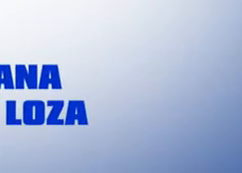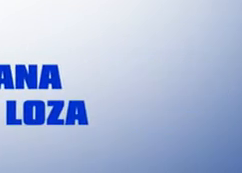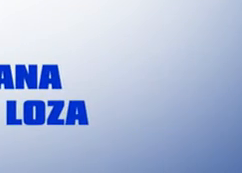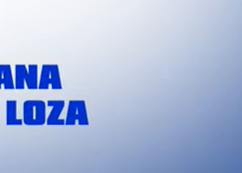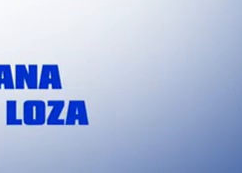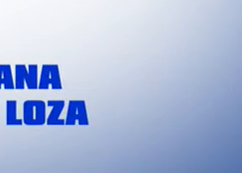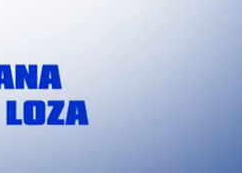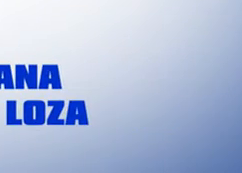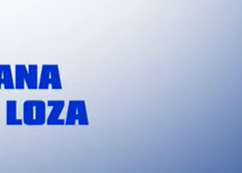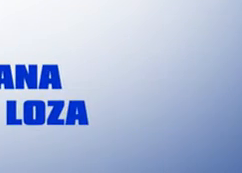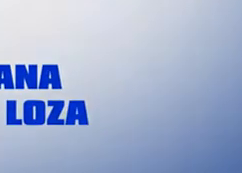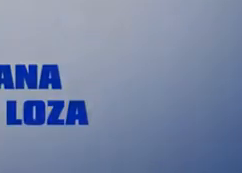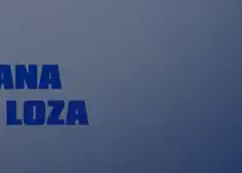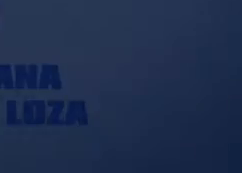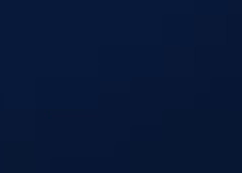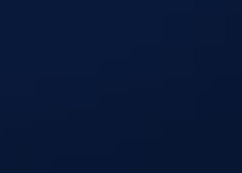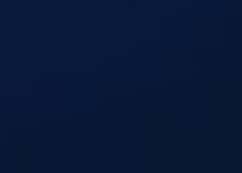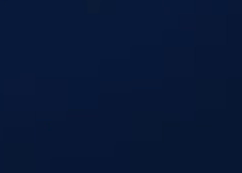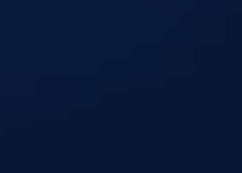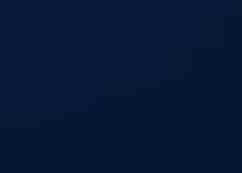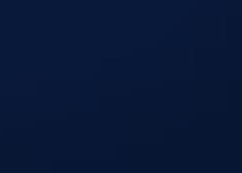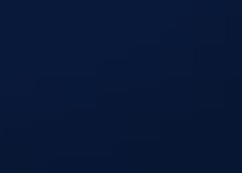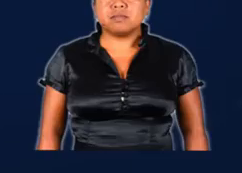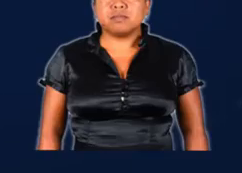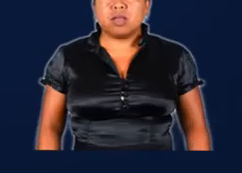izay tsara fiomanana tsy ho tampohin'ny loza.